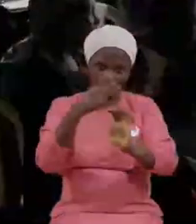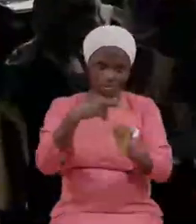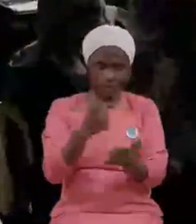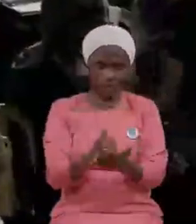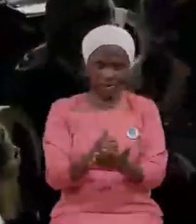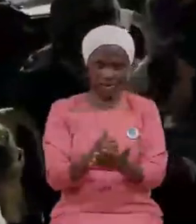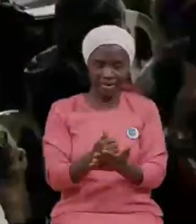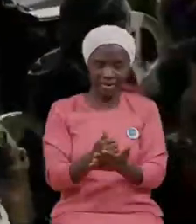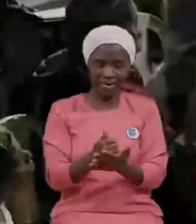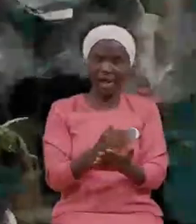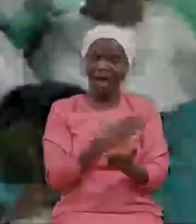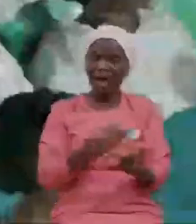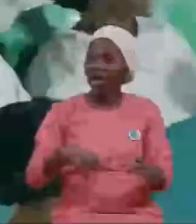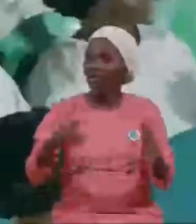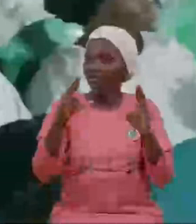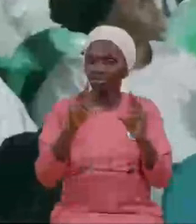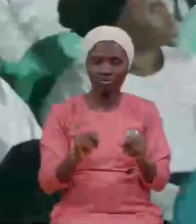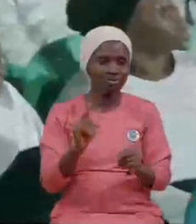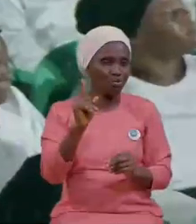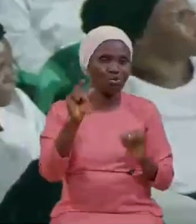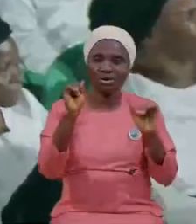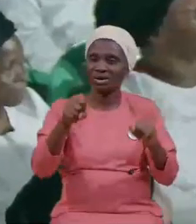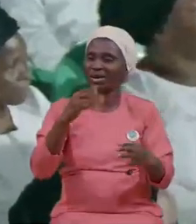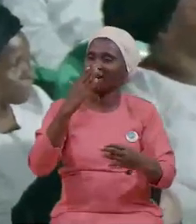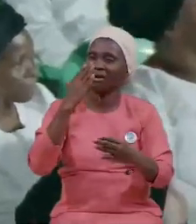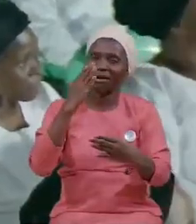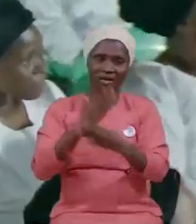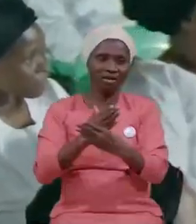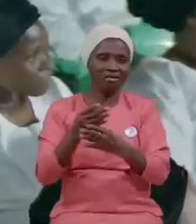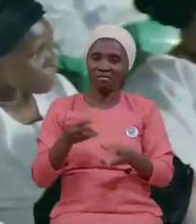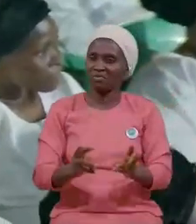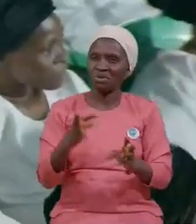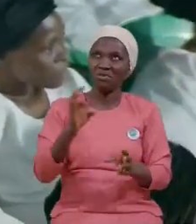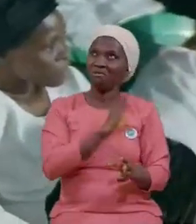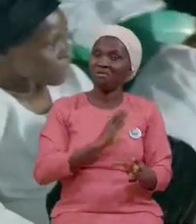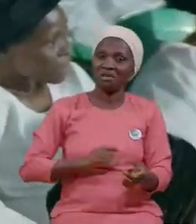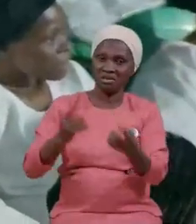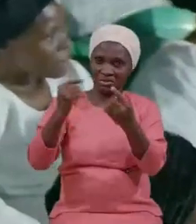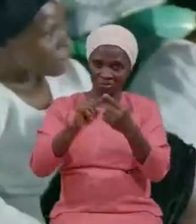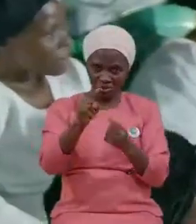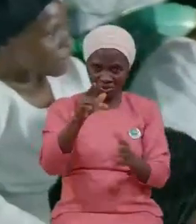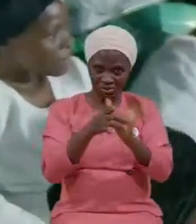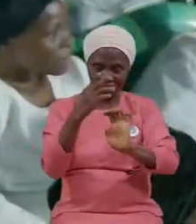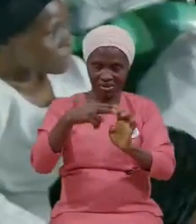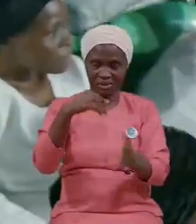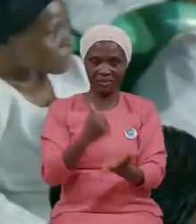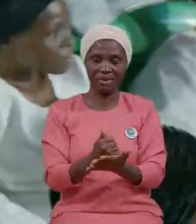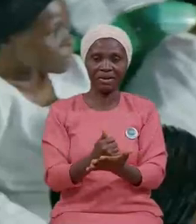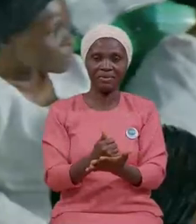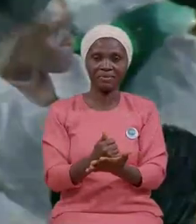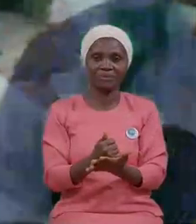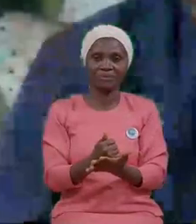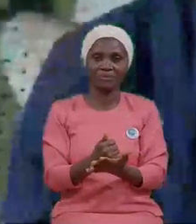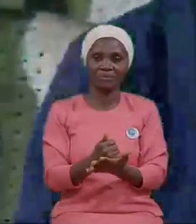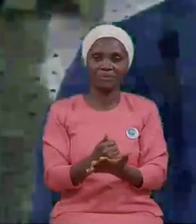Et personne ne peut bloquer le chemin, la voie à Christ pour l'empêcher de venir vers toi.